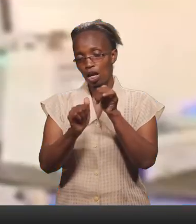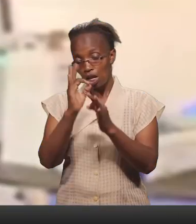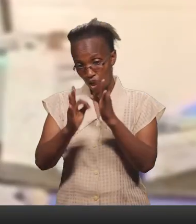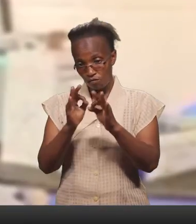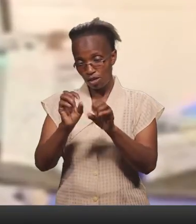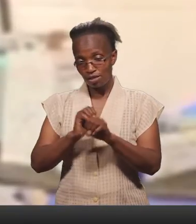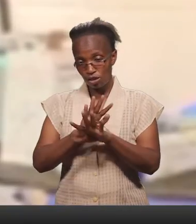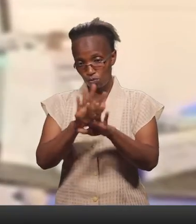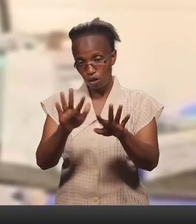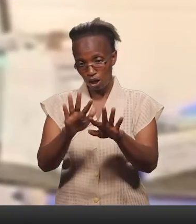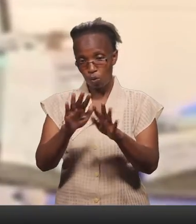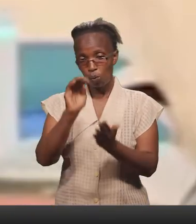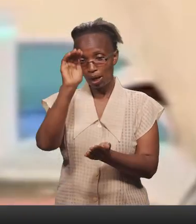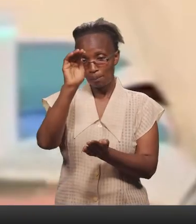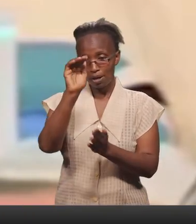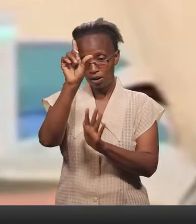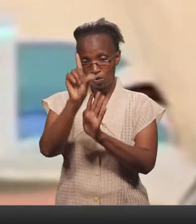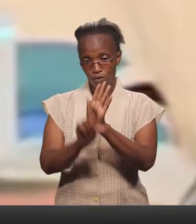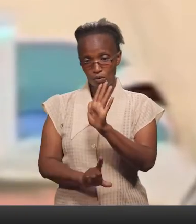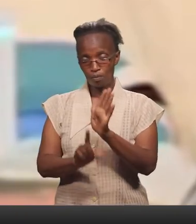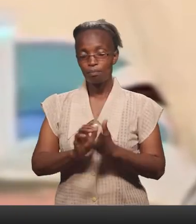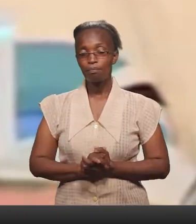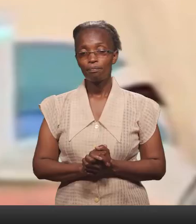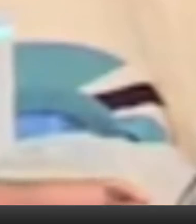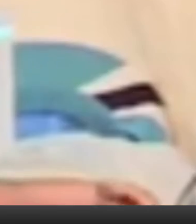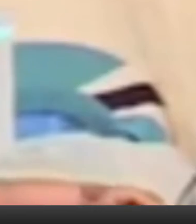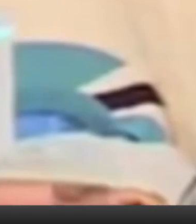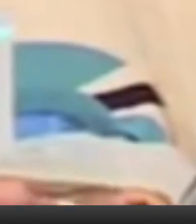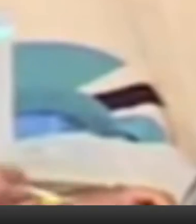viwango vya maambukizi vitasalia chini. Faith Ndeto, Undugu TV.